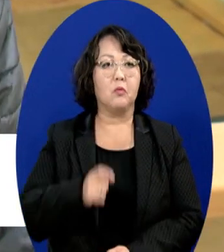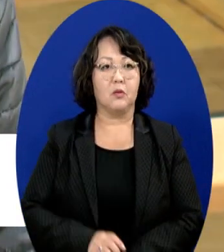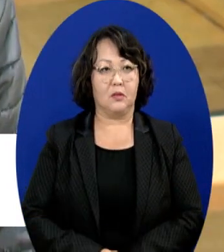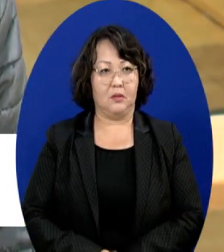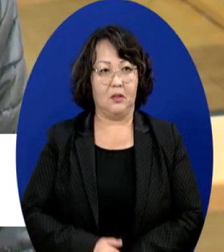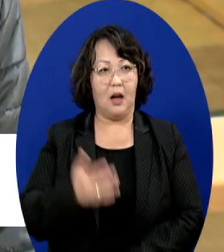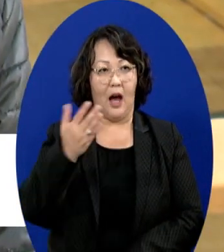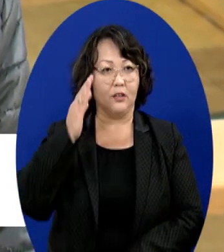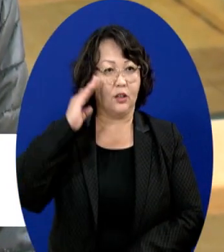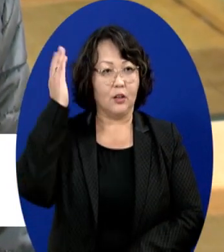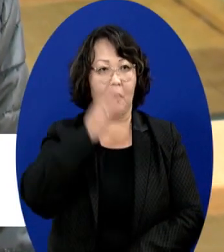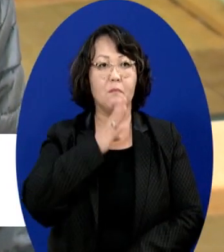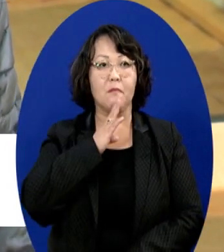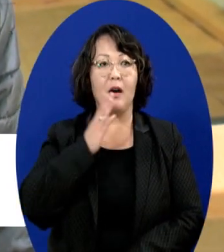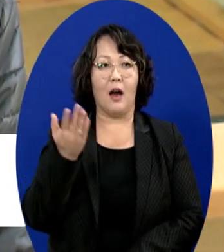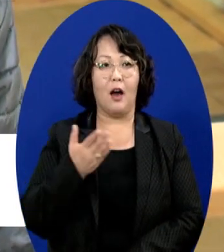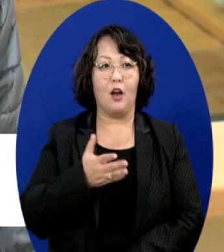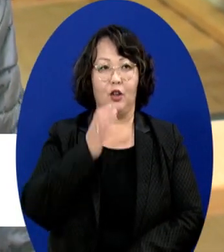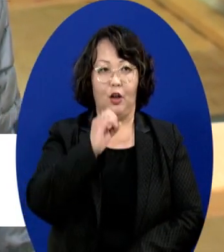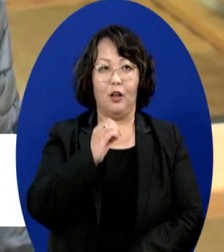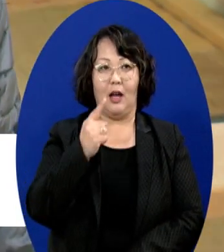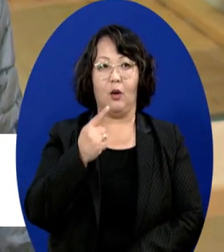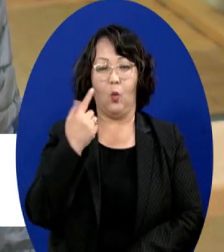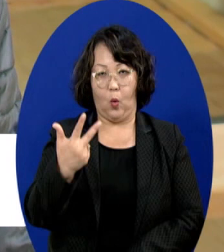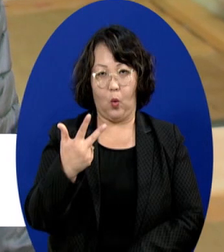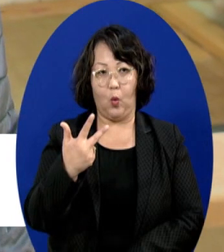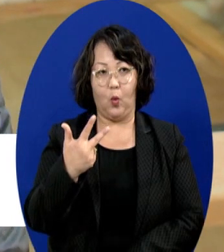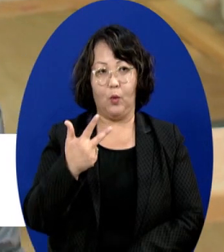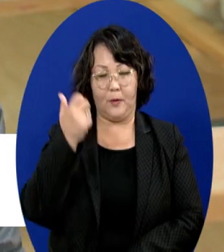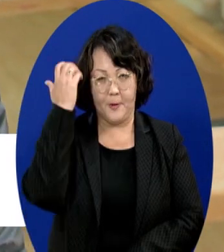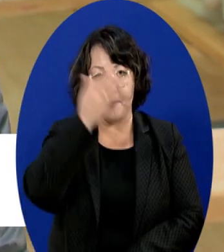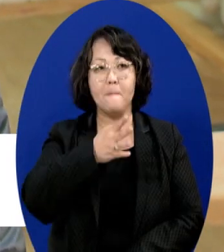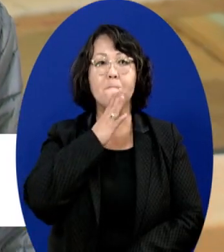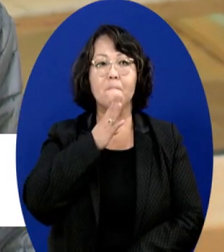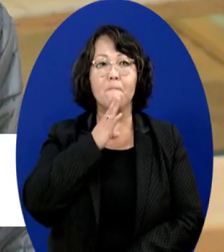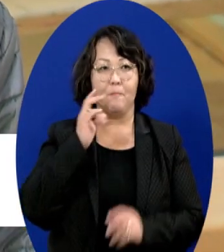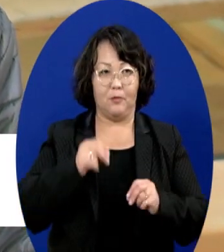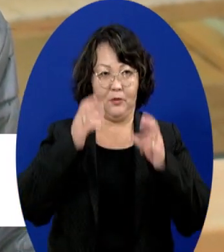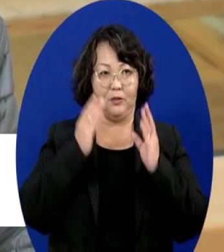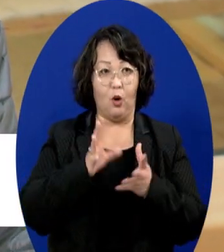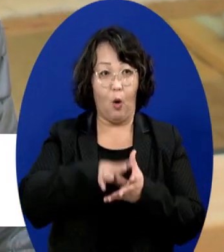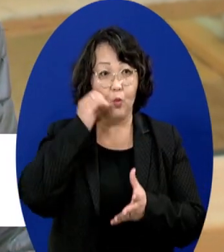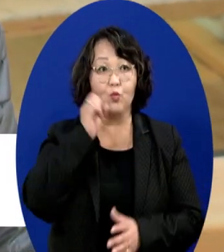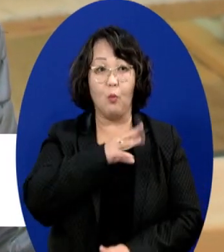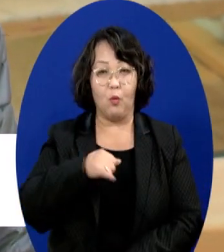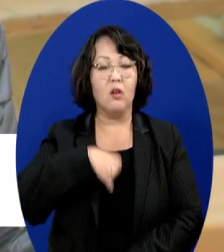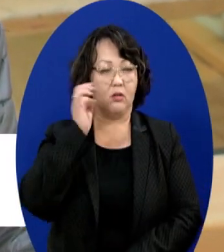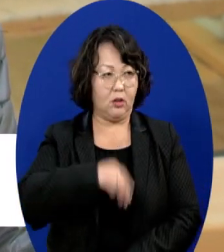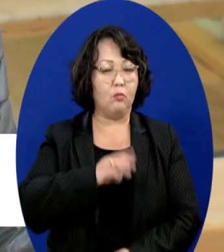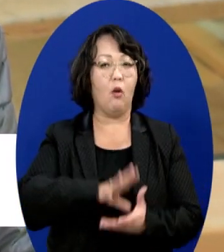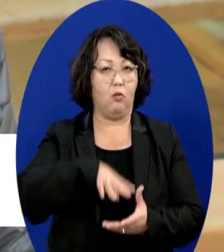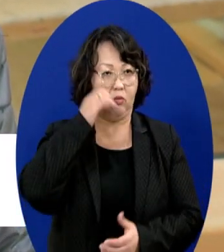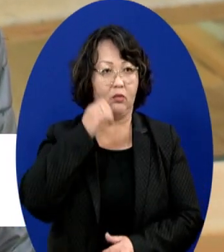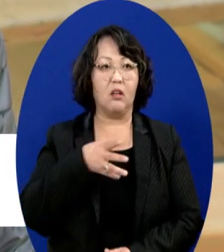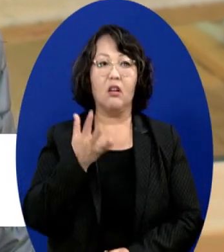Хаан алба хаар явах гэж байна. Одоо 013 боллоо. Явахаар болцсон. Оюутан уу? Оюутан.